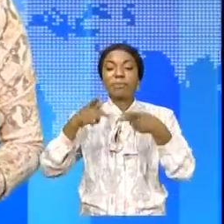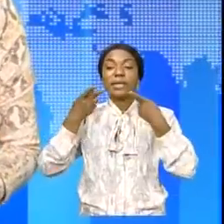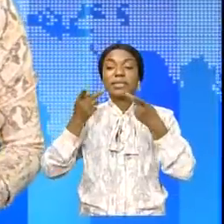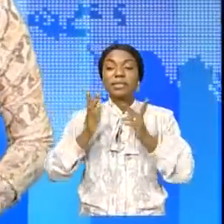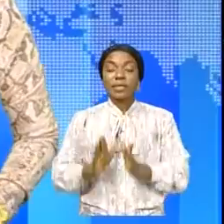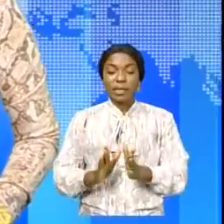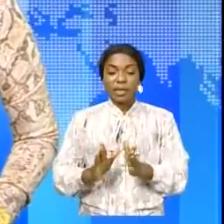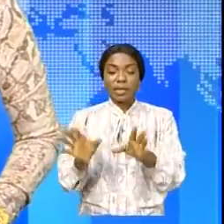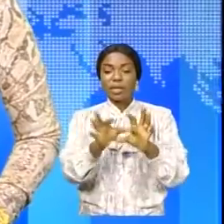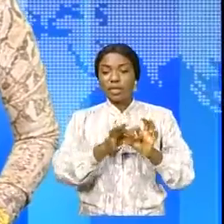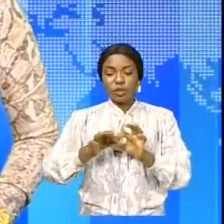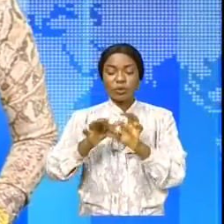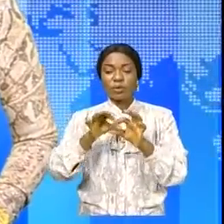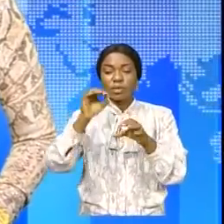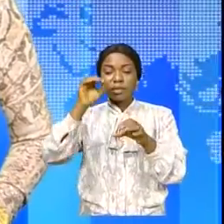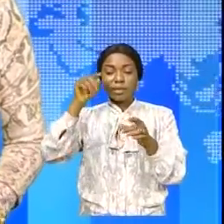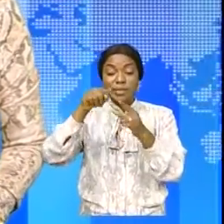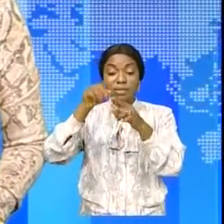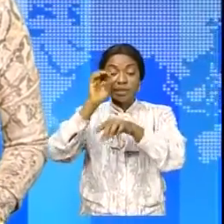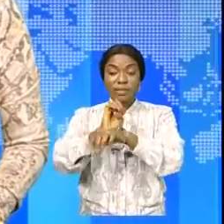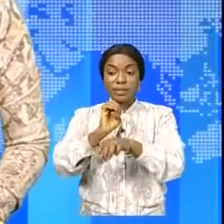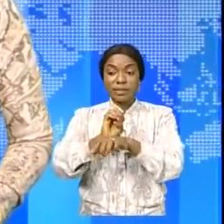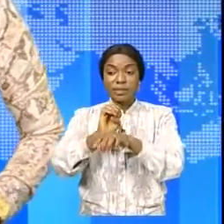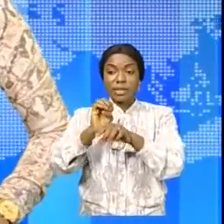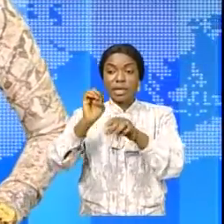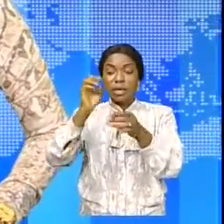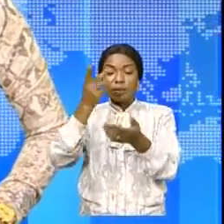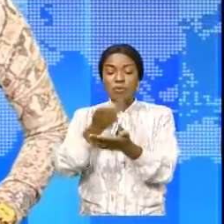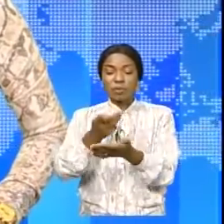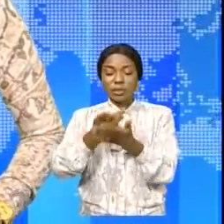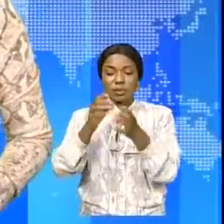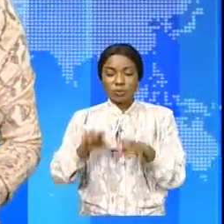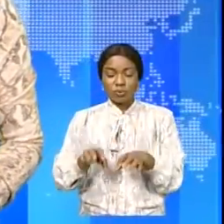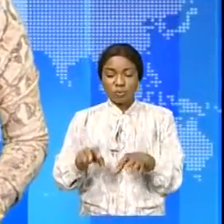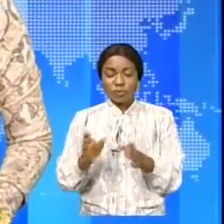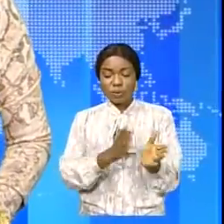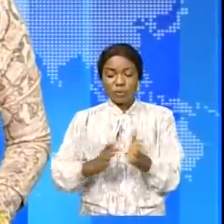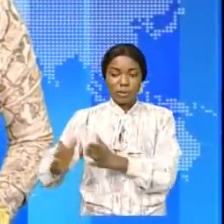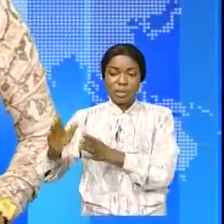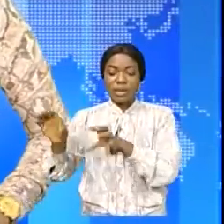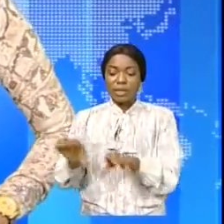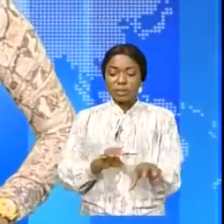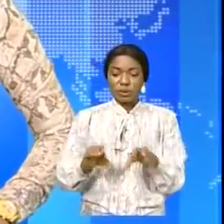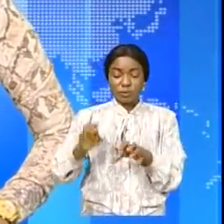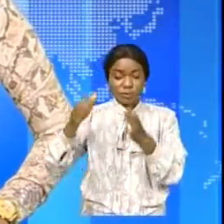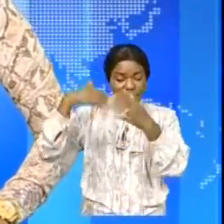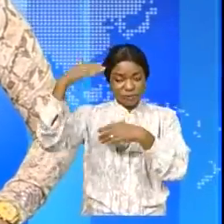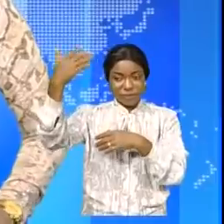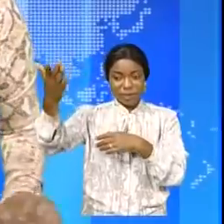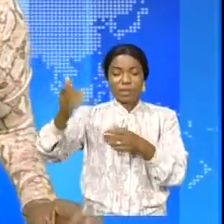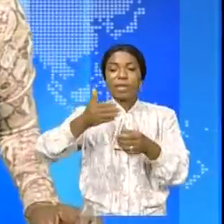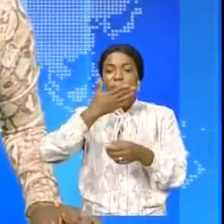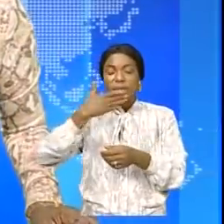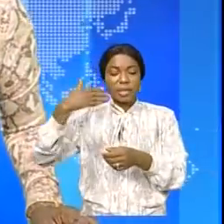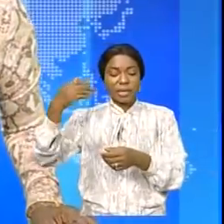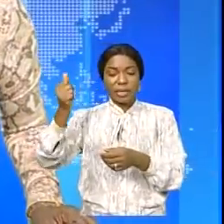membres de l'Union des Églises protestantes du Congo au menu élaborer un plan d'action pour un avenir radieux de